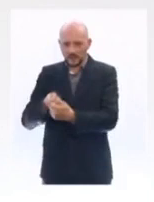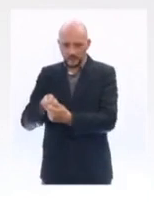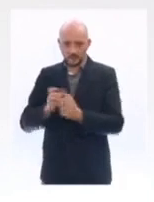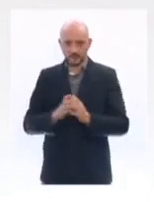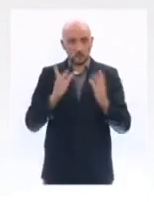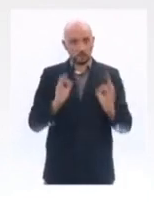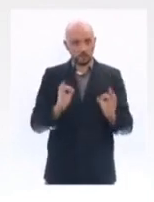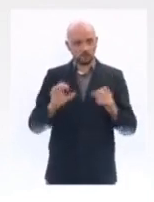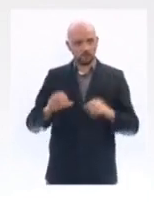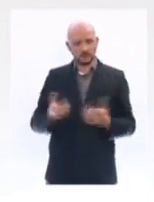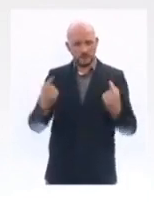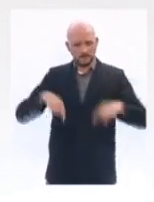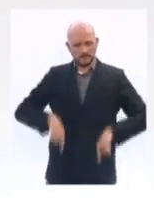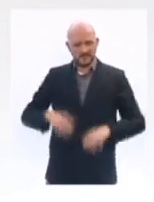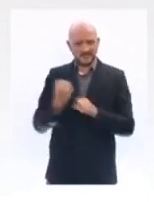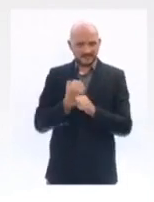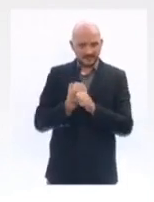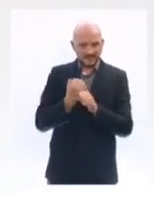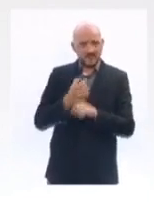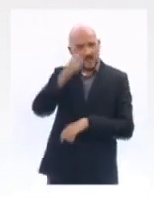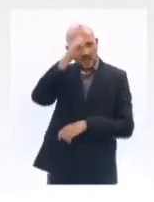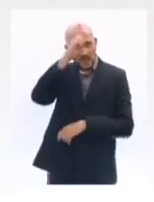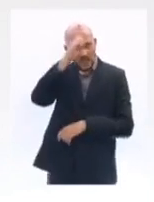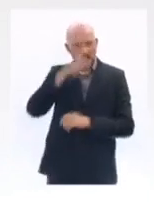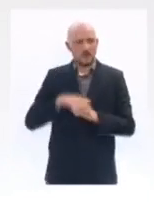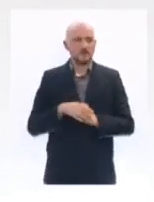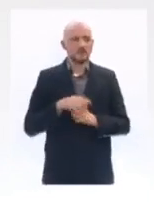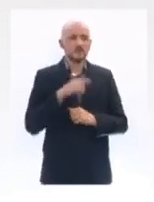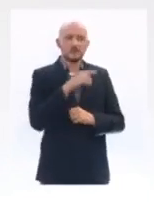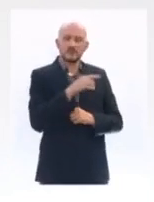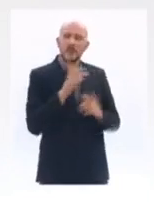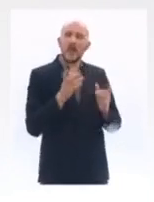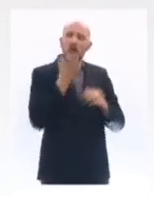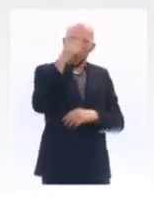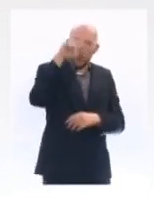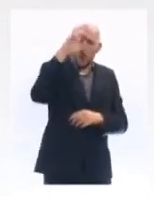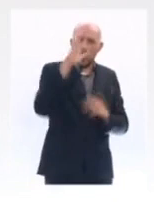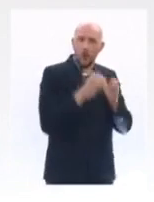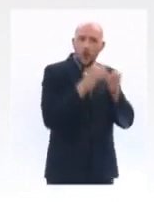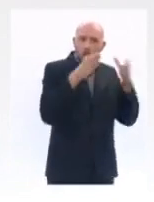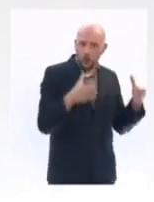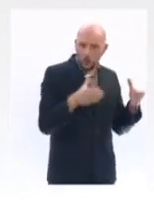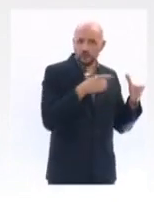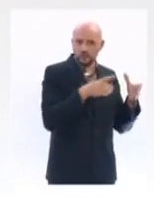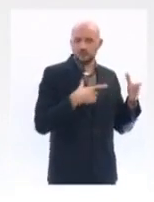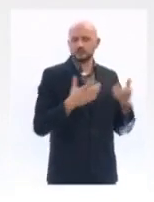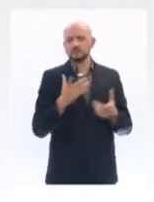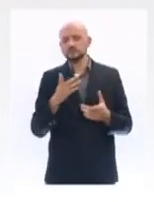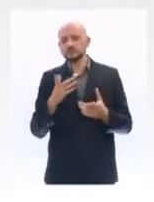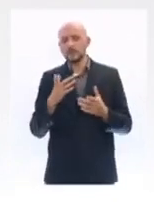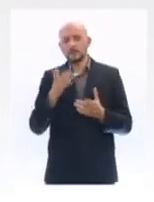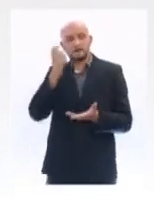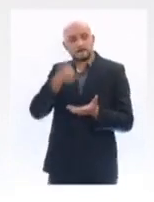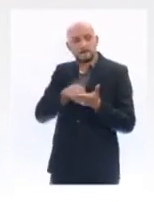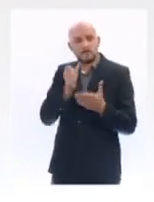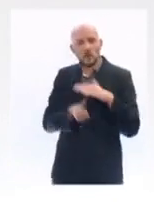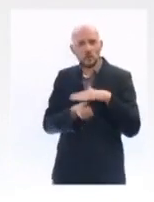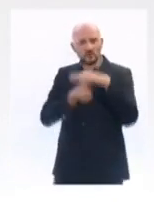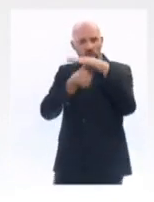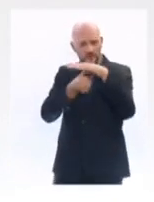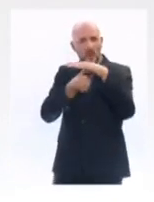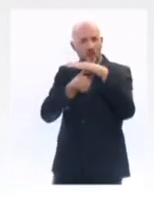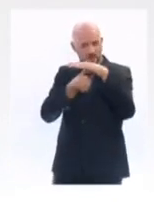Europe. J'ai également échangé avec mon homologue américain Steven Mnuchin pour coordonner nos réponses économiques.